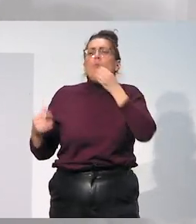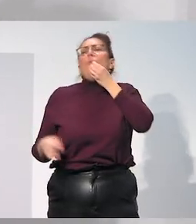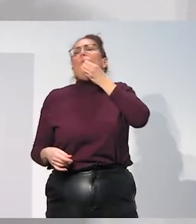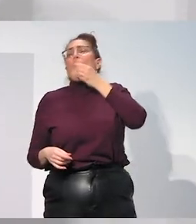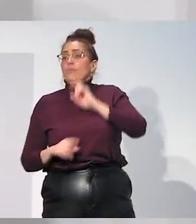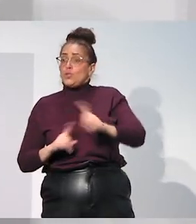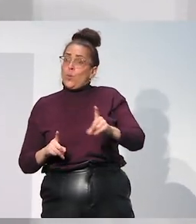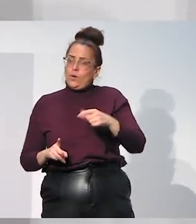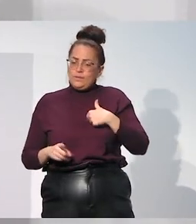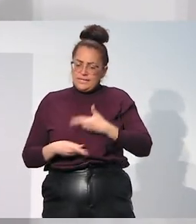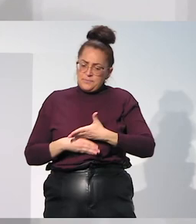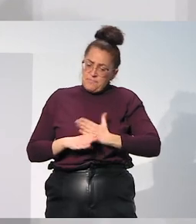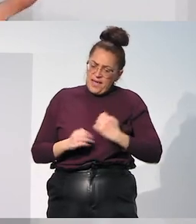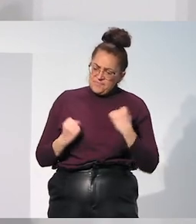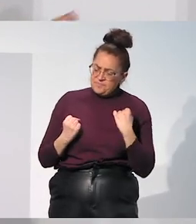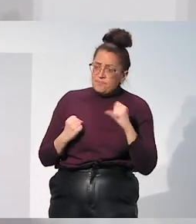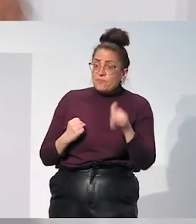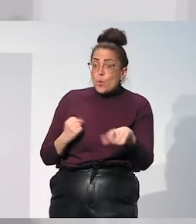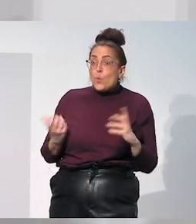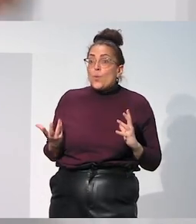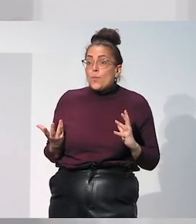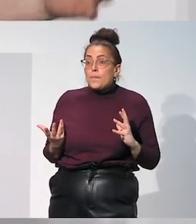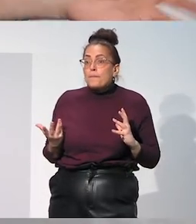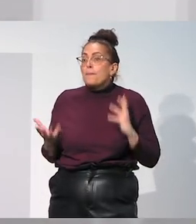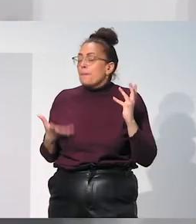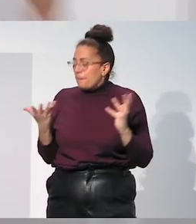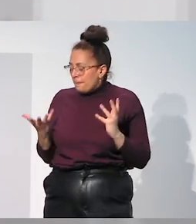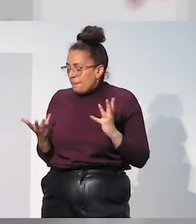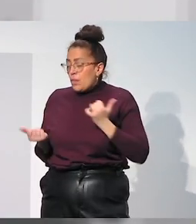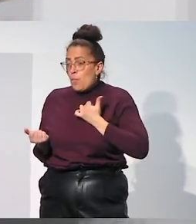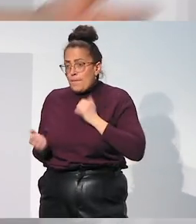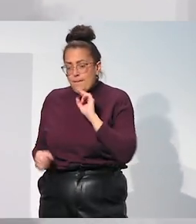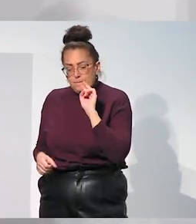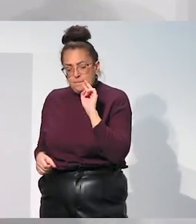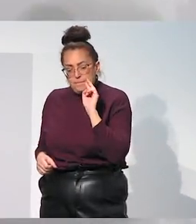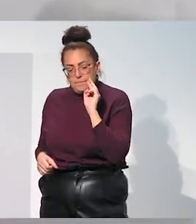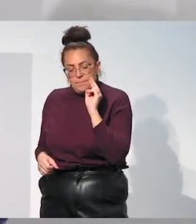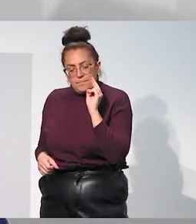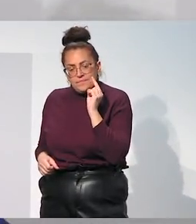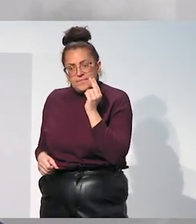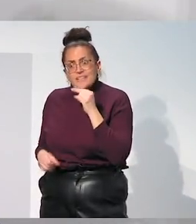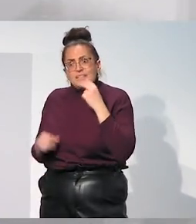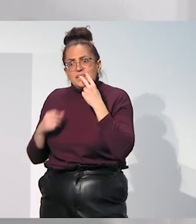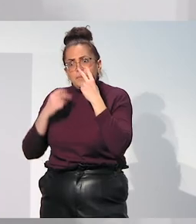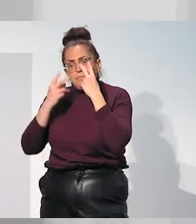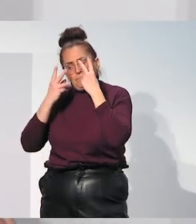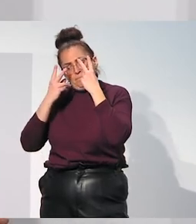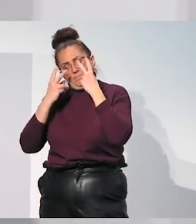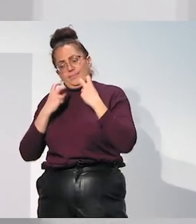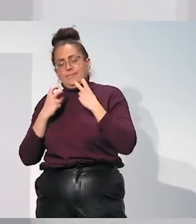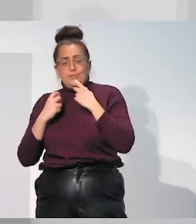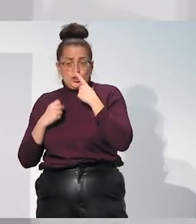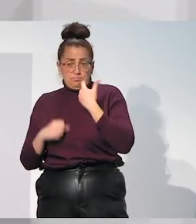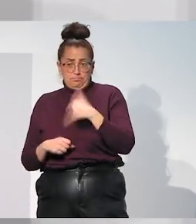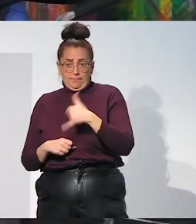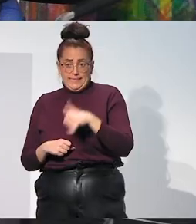Il faut avoir la force, voilà. Donc, non, je commence à comprendre moi-même, mais vous voyez, c'est une question très pertinente, hein, qu'elle n'est pas épuisée, la matière.